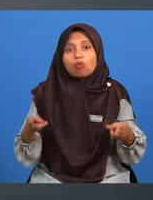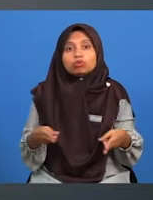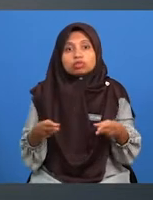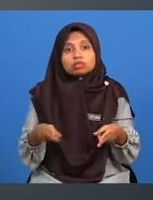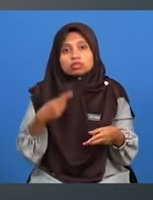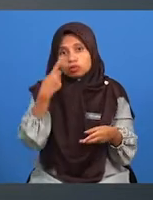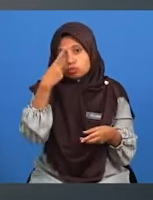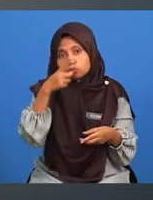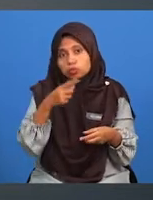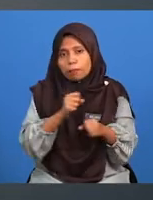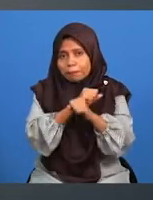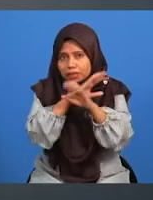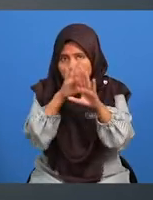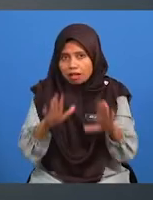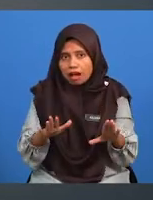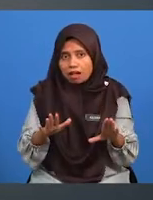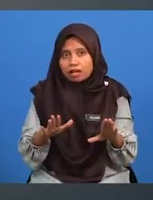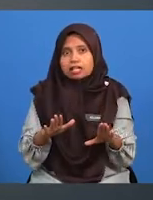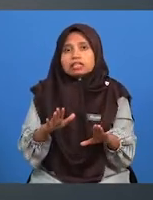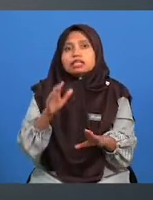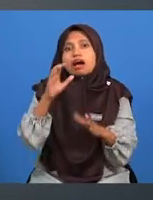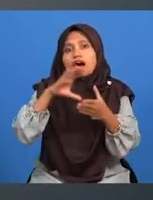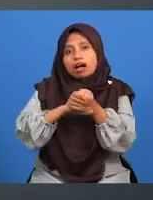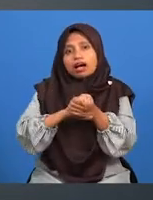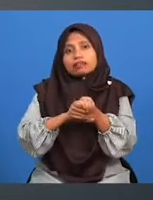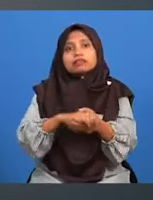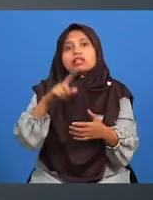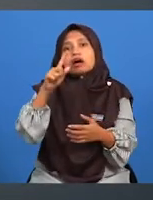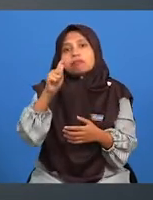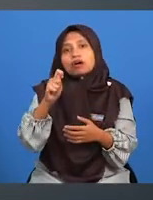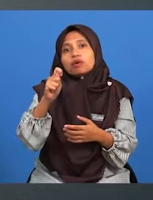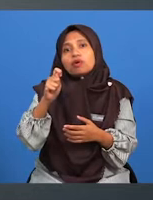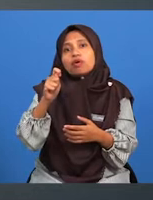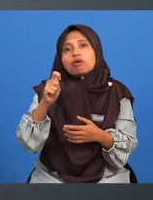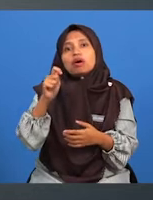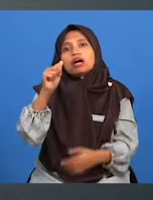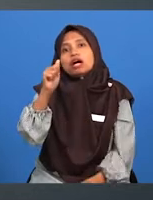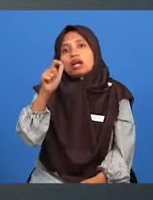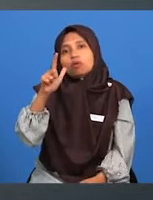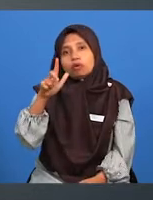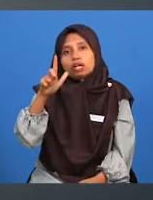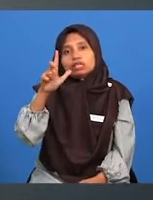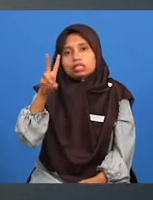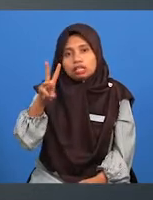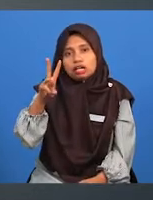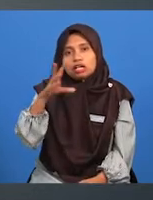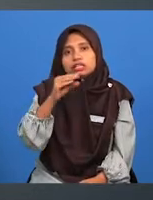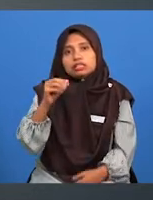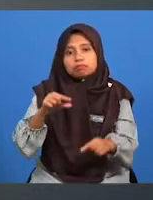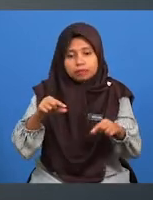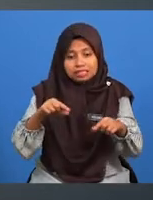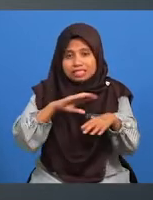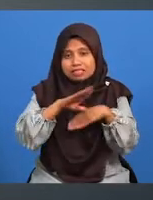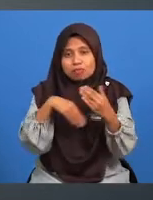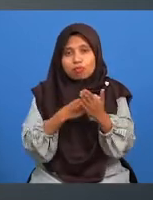berusaha untuk menerangkan akad tabarruk al-hibah, al-wadi'ah dan al-qardu kepada golongan